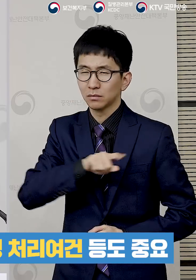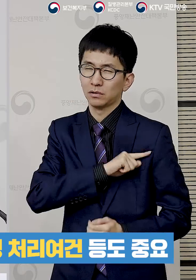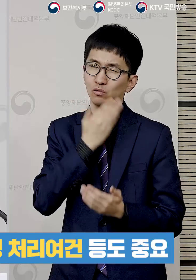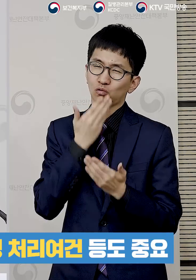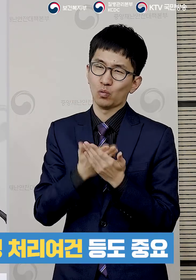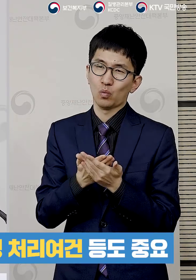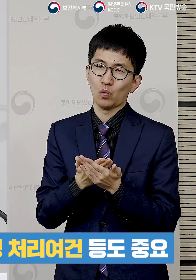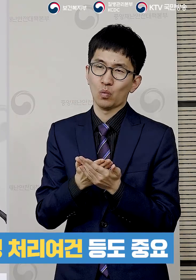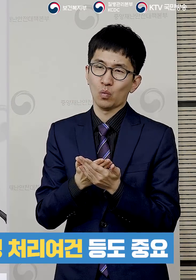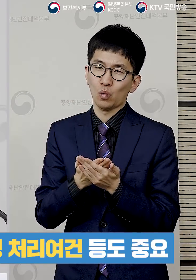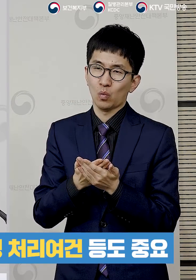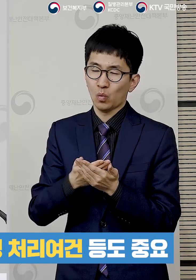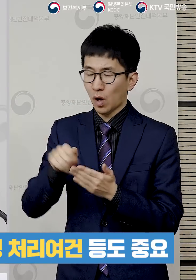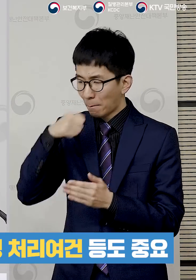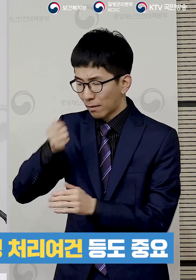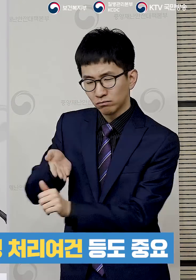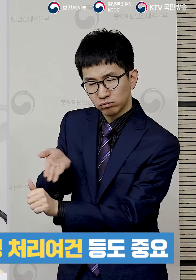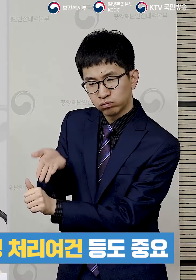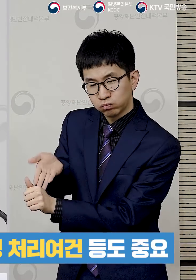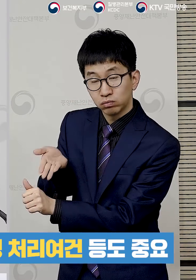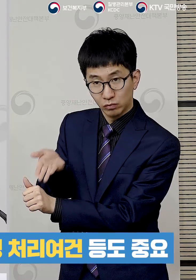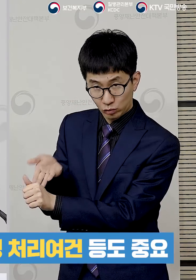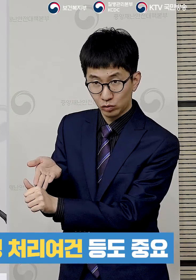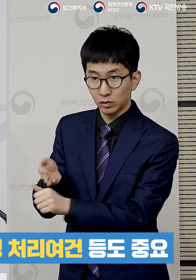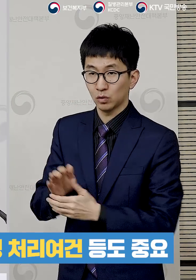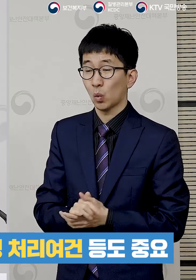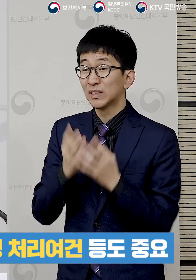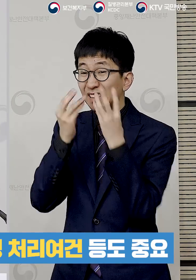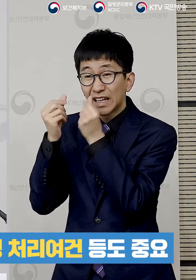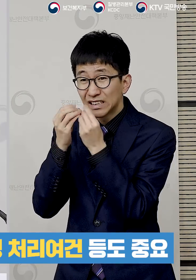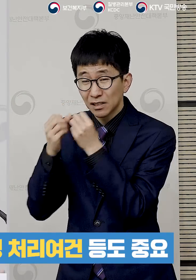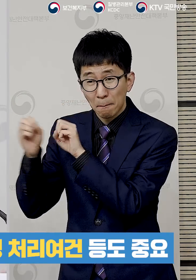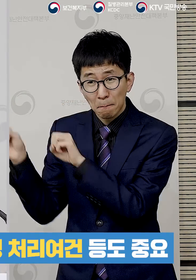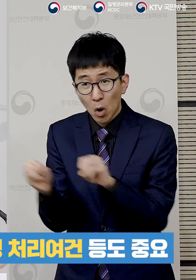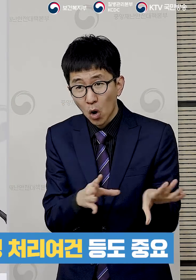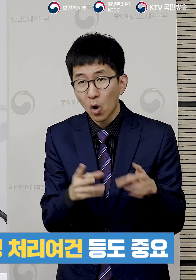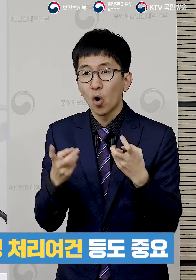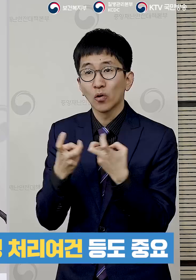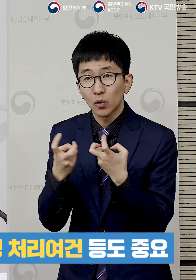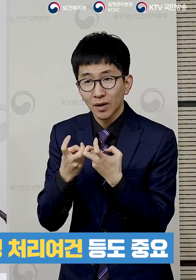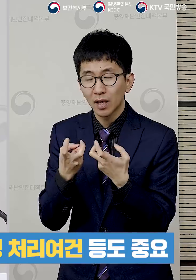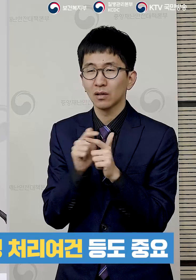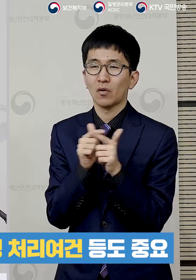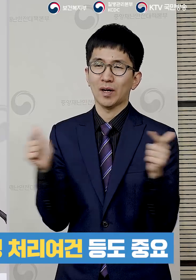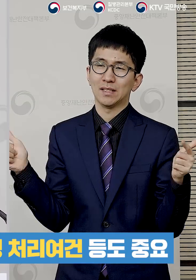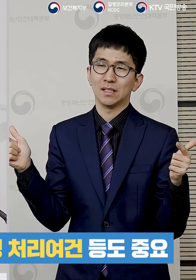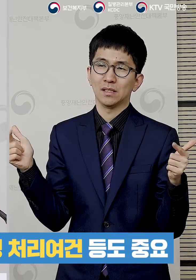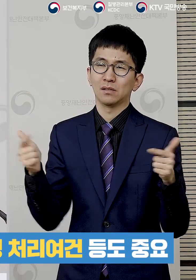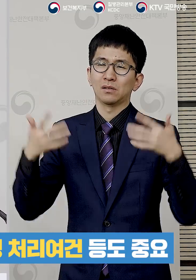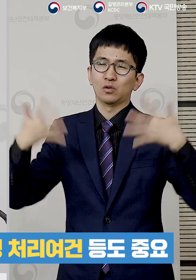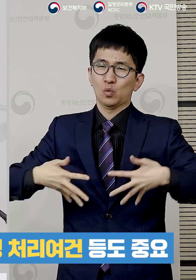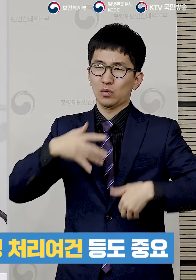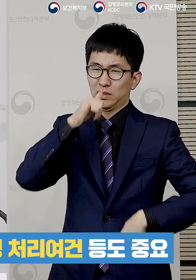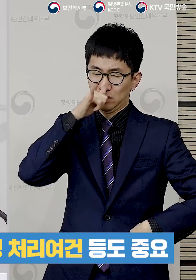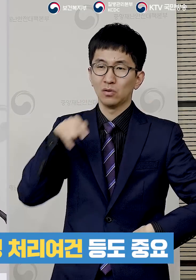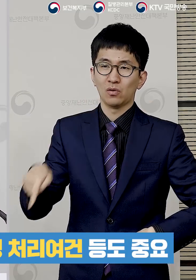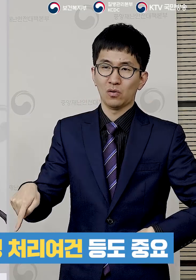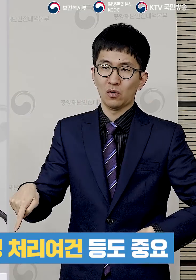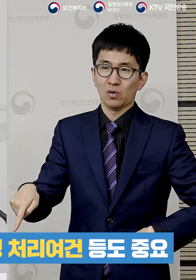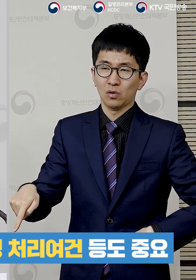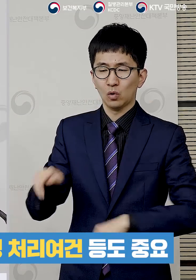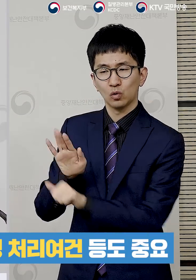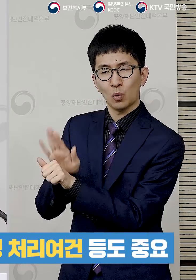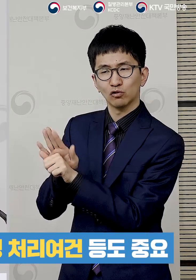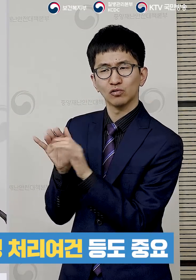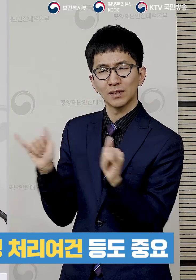것보다 식사를 어떻게 잘 제공해 드릴 건지와 그 쓰레기 처리와 같은 위생에 대한 처리를 제대로 확실하게